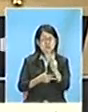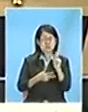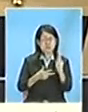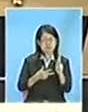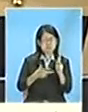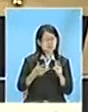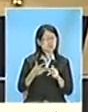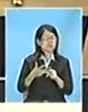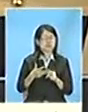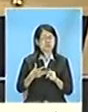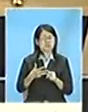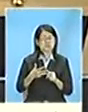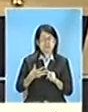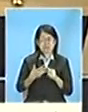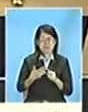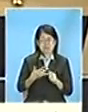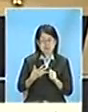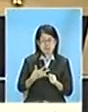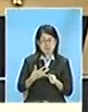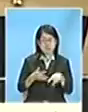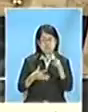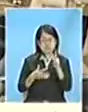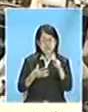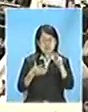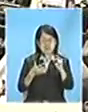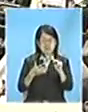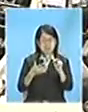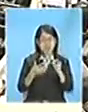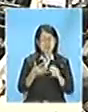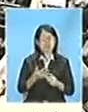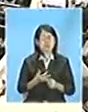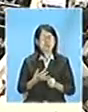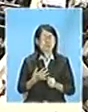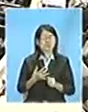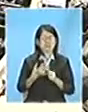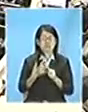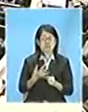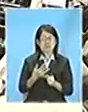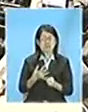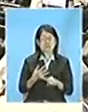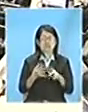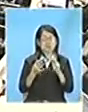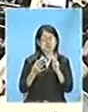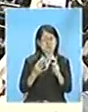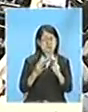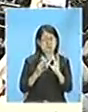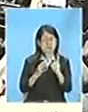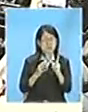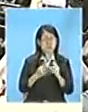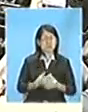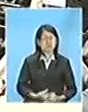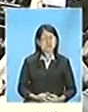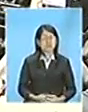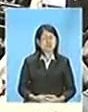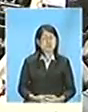ริญวรกุลนางกีรณาสุมาวงศ์นายเกชาศักดิ์สมบูรณ์